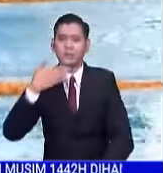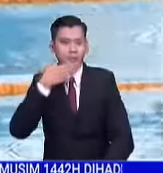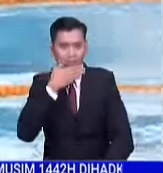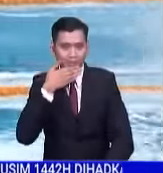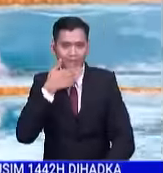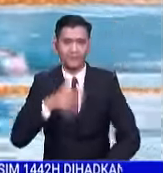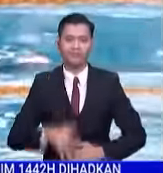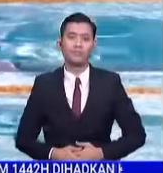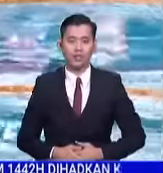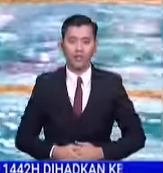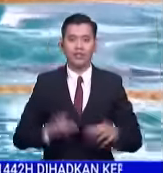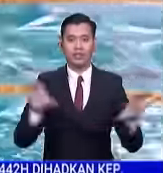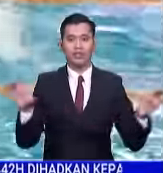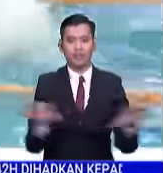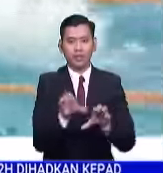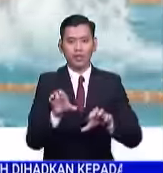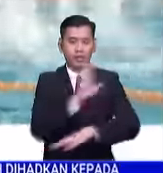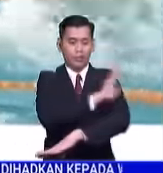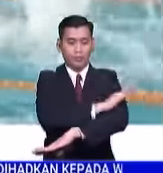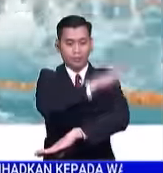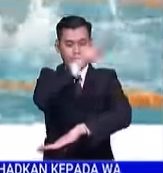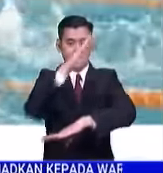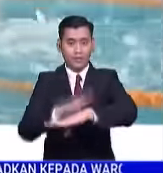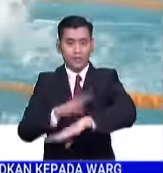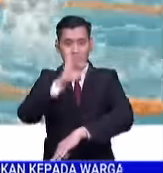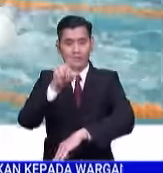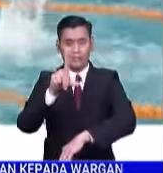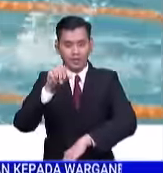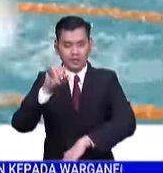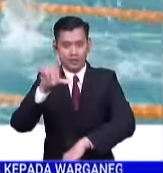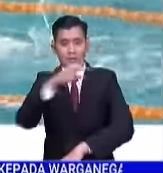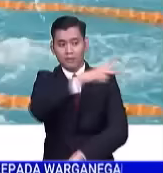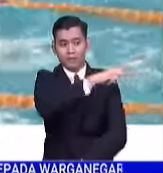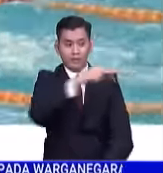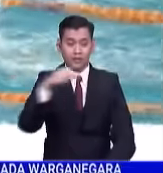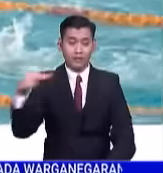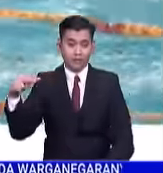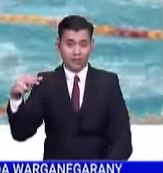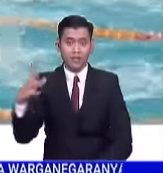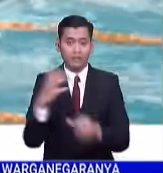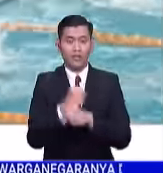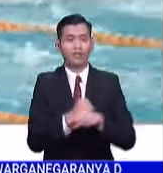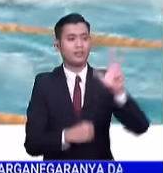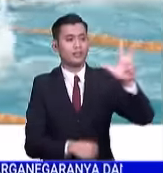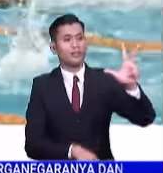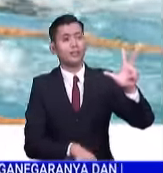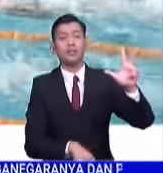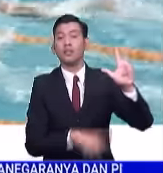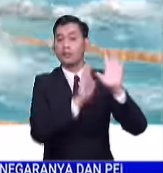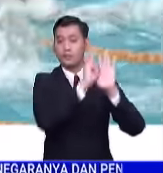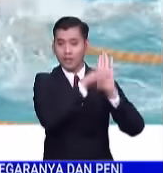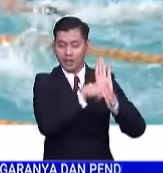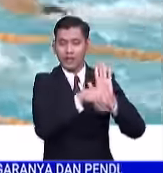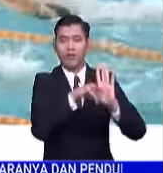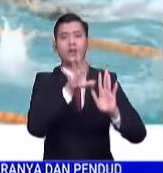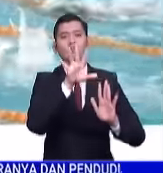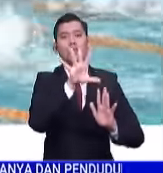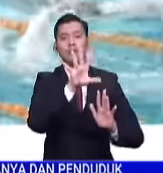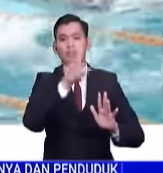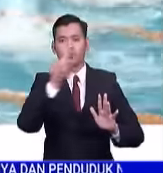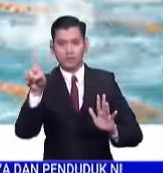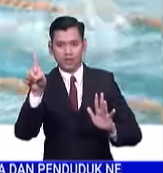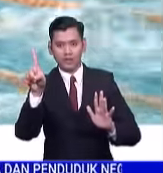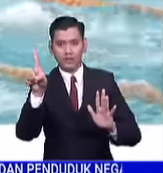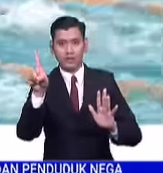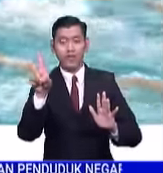Berlangsung di Pusat Akuatik Nasrud Nad Bukit Jalil, perenang berusia 19 tahun itu mencatat 3 minit 51.56 saat. Wilson